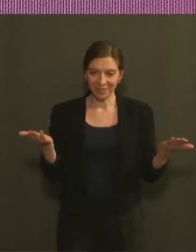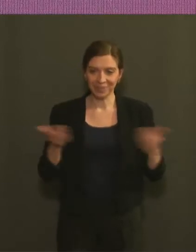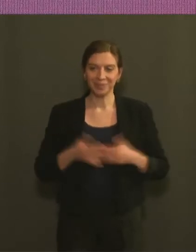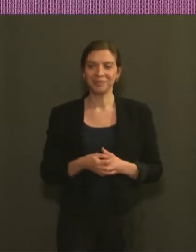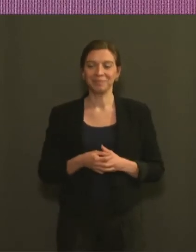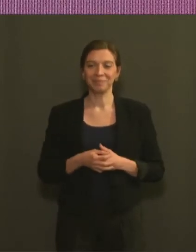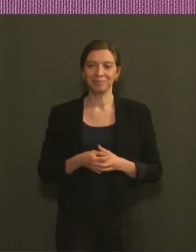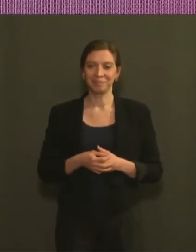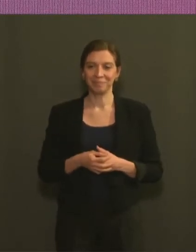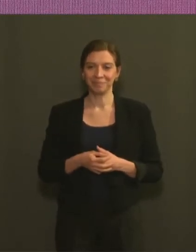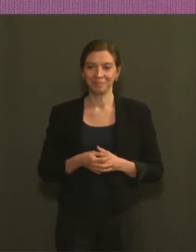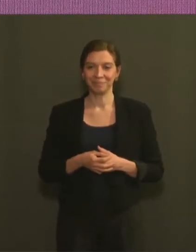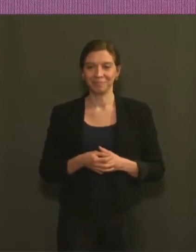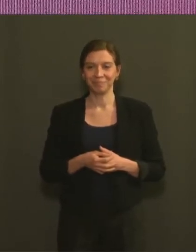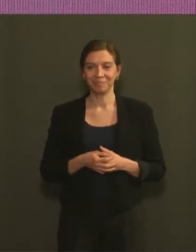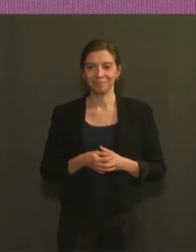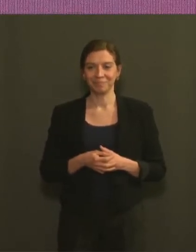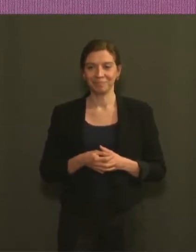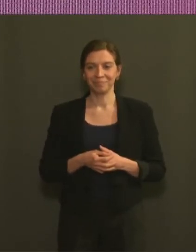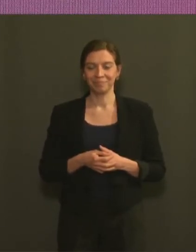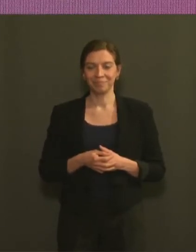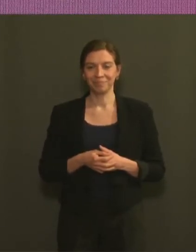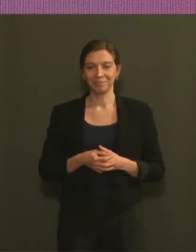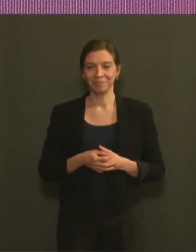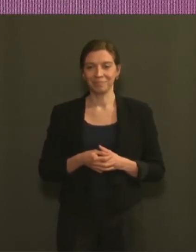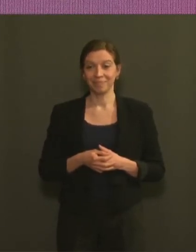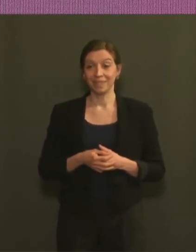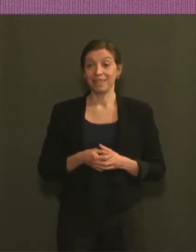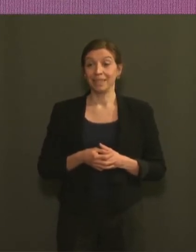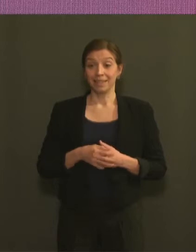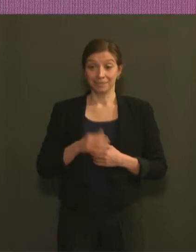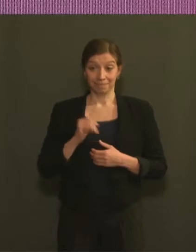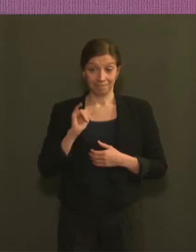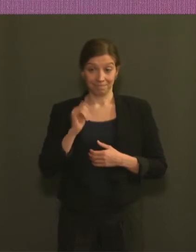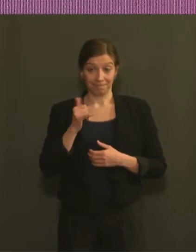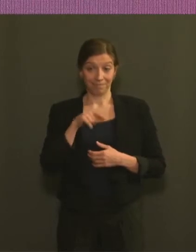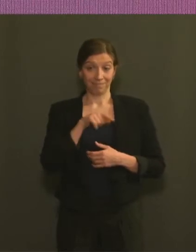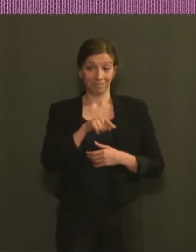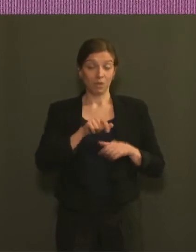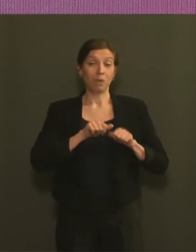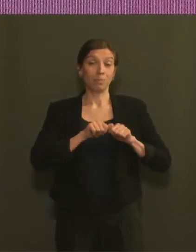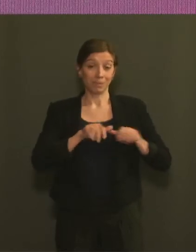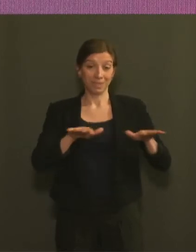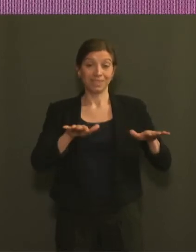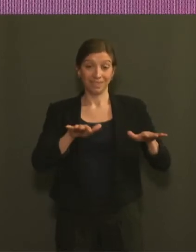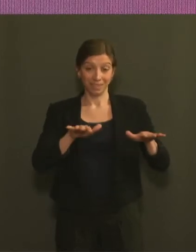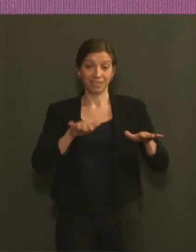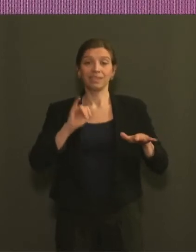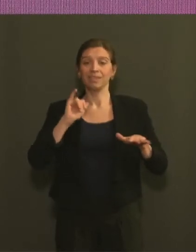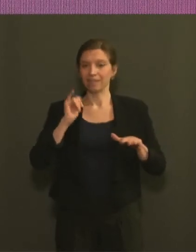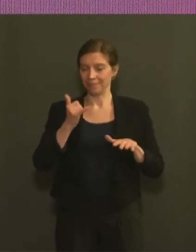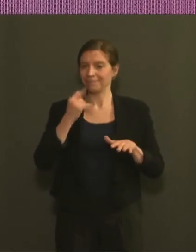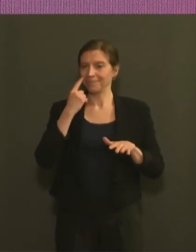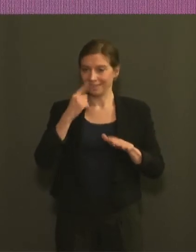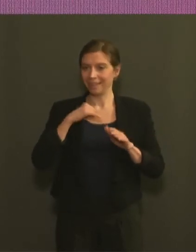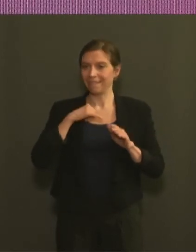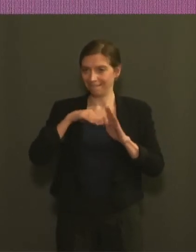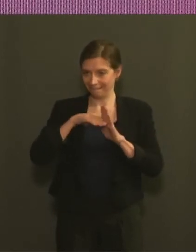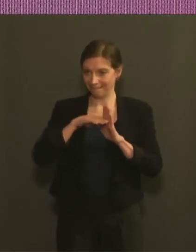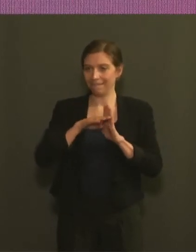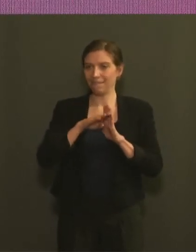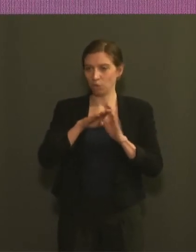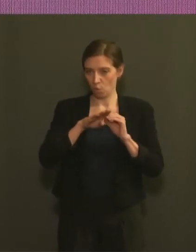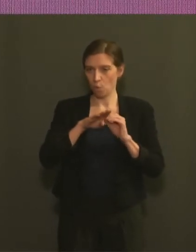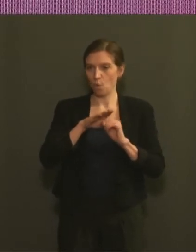ce meeting bref steve martin nîmes testait lui ni tenir en mars